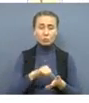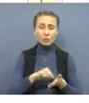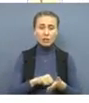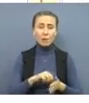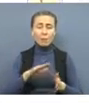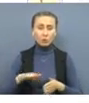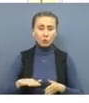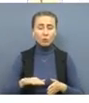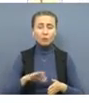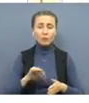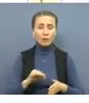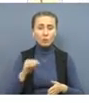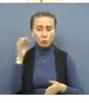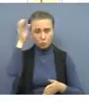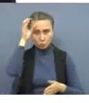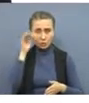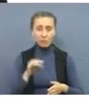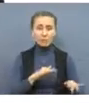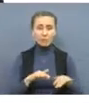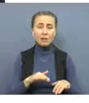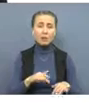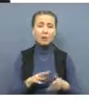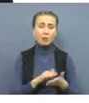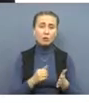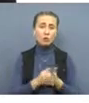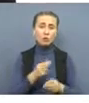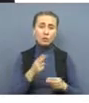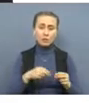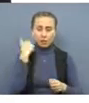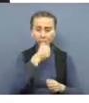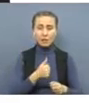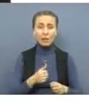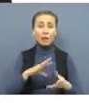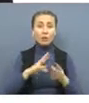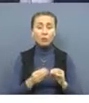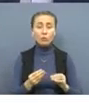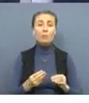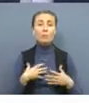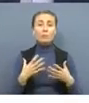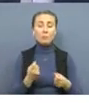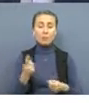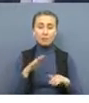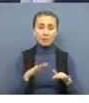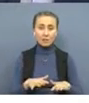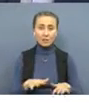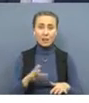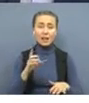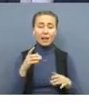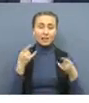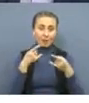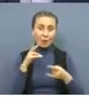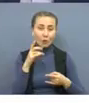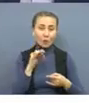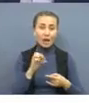автора. Мероприятие продолжится до конца года. По итогам художественного поединка первого места был удостоен редактор телеканала «Кукше»